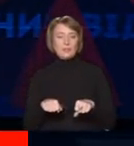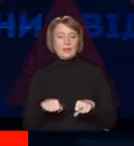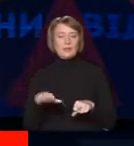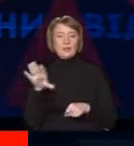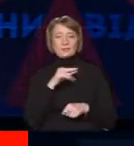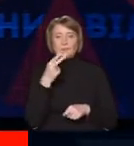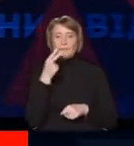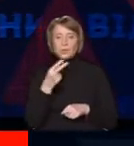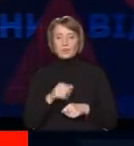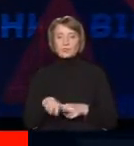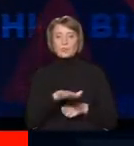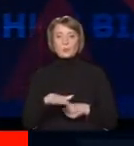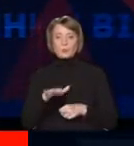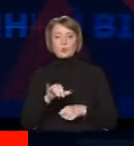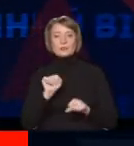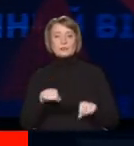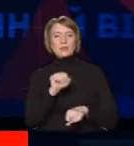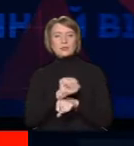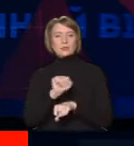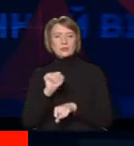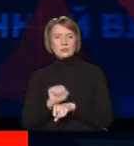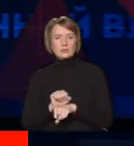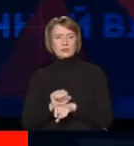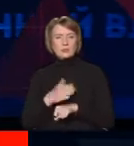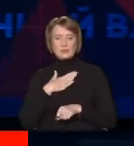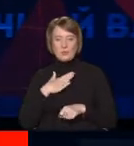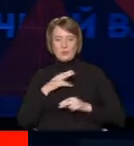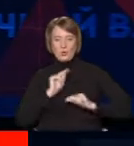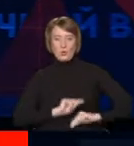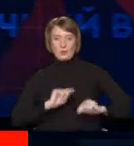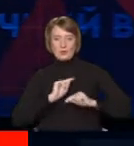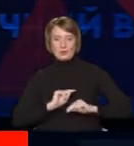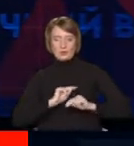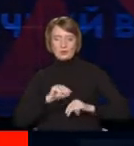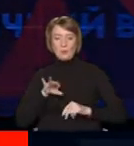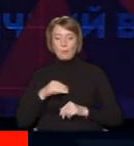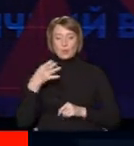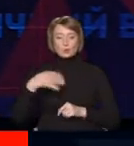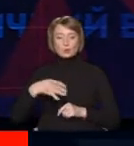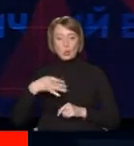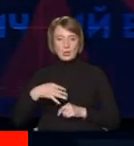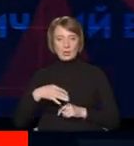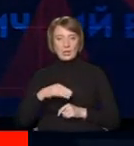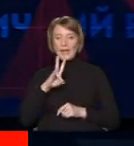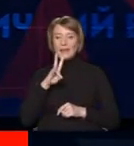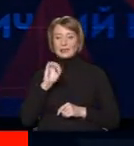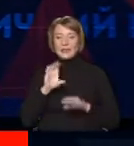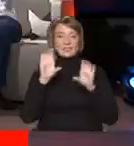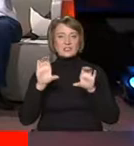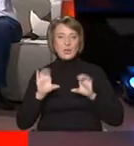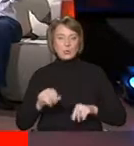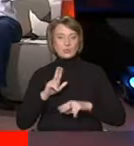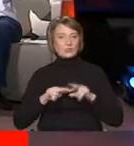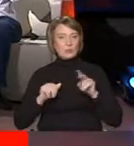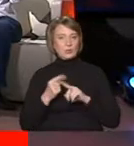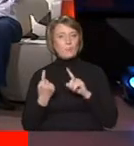ці об'єкти, да? Ми змогли зупинити в місті Києві за мою каденцію понад 40 незаконних забудов, які до сих пір стоять, там нічого, власне кажучи, не відбувається. Це